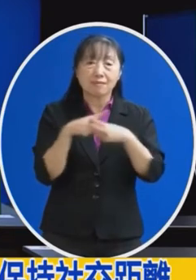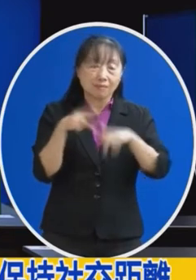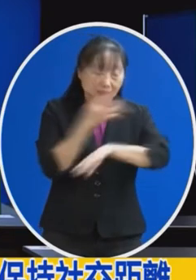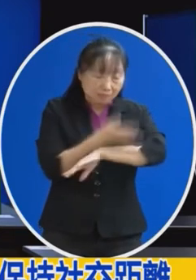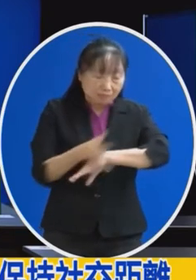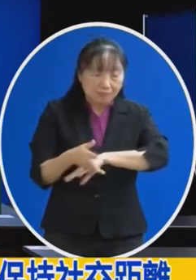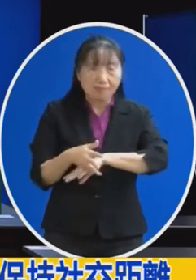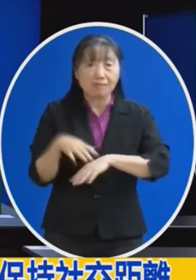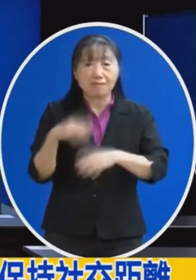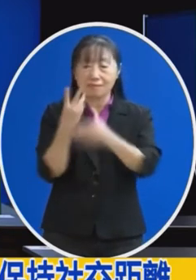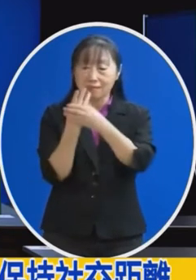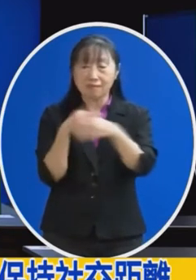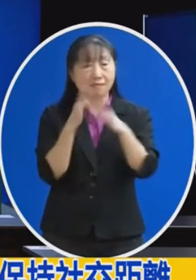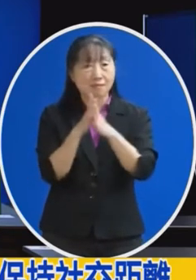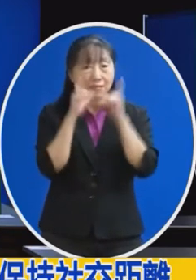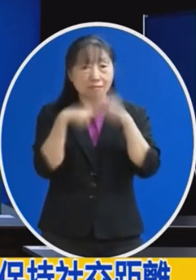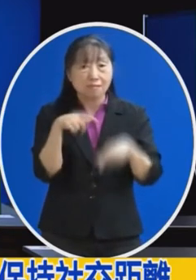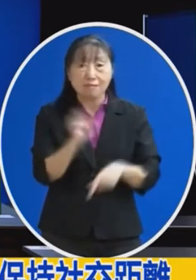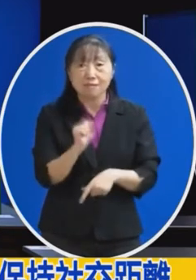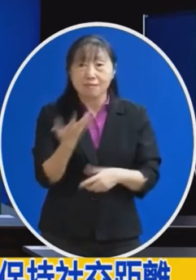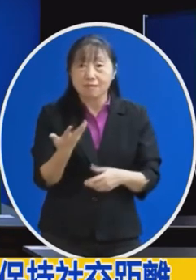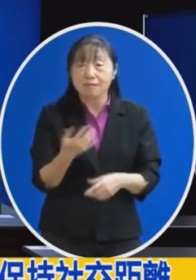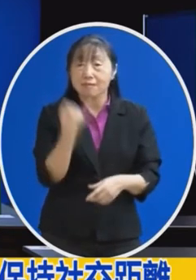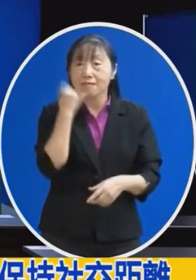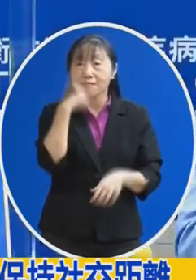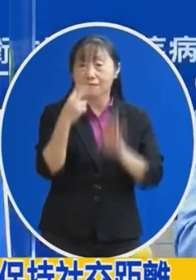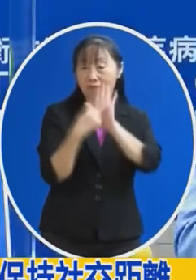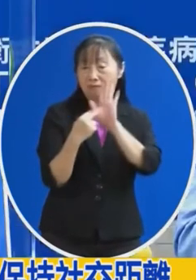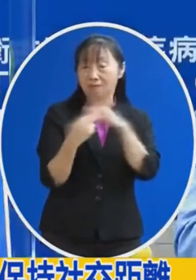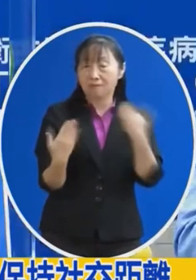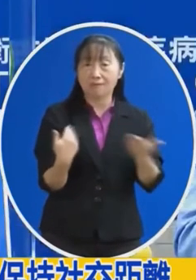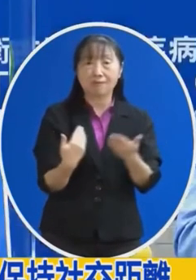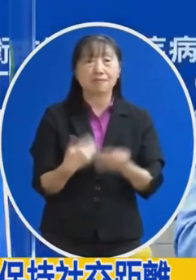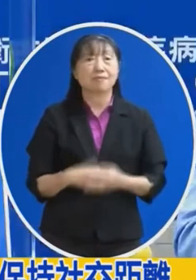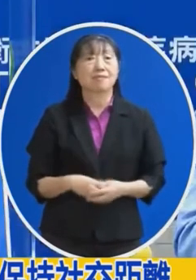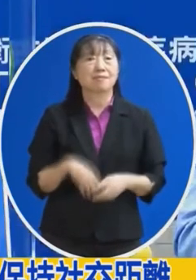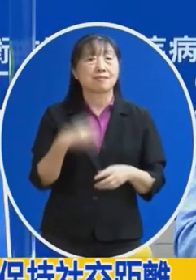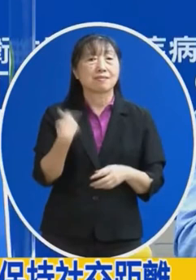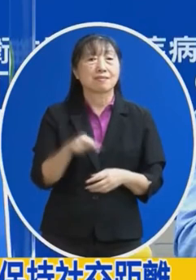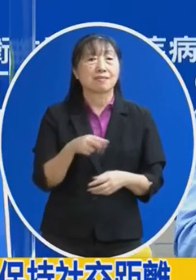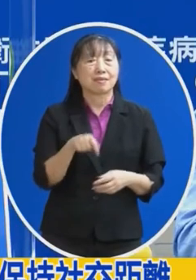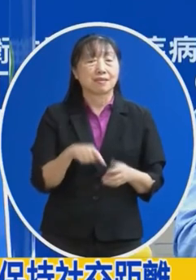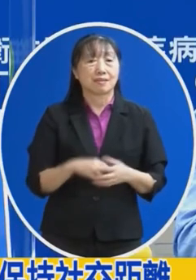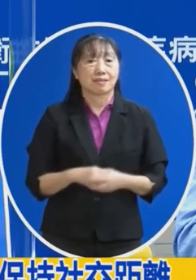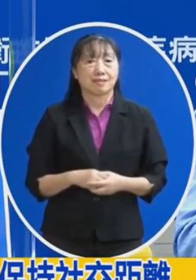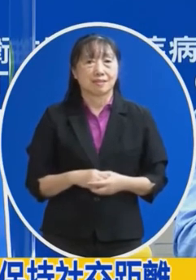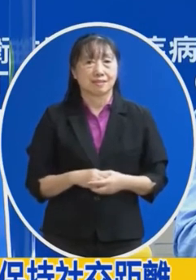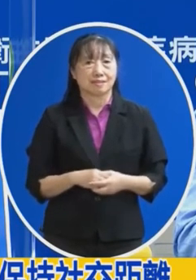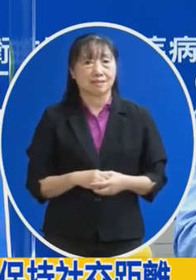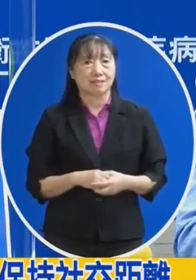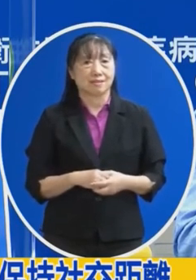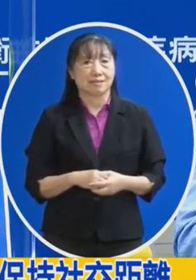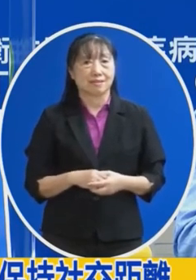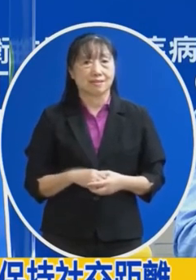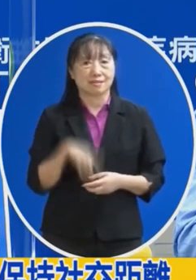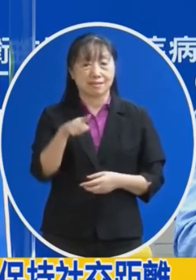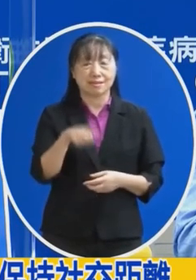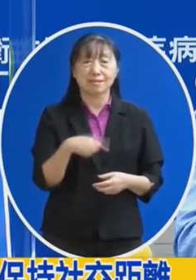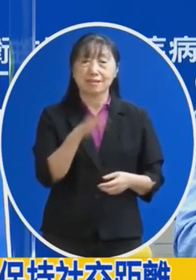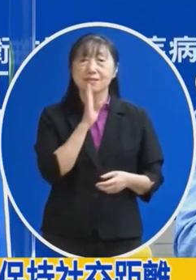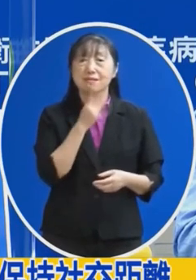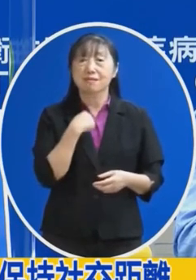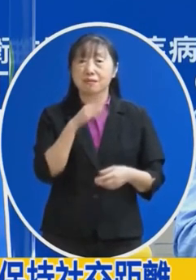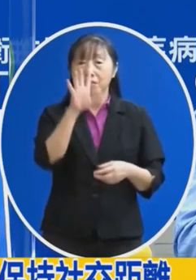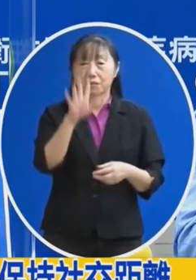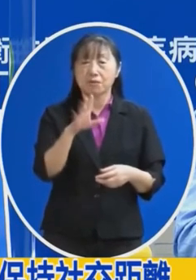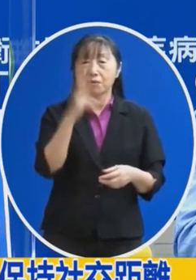口罩的部分吗？可以再麻烦部长说明清楚一点，谢谢。 但基本上的原则哈，这是一个所谓的除外的规